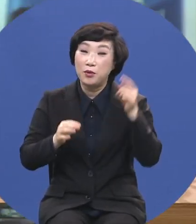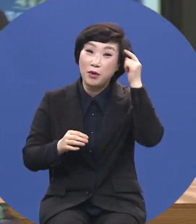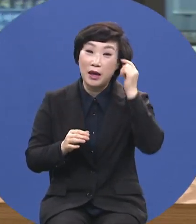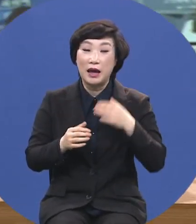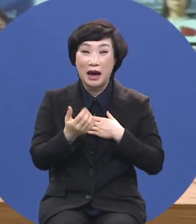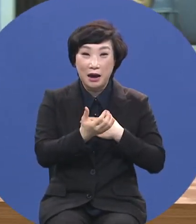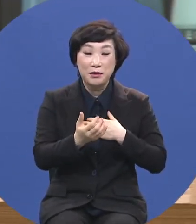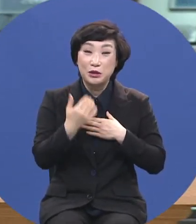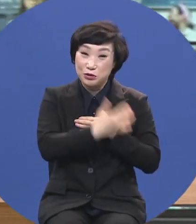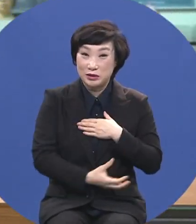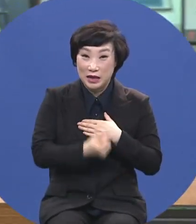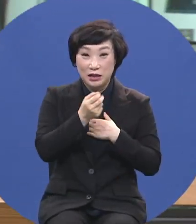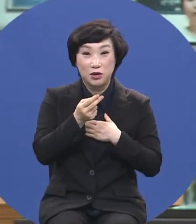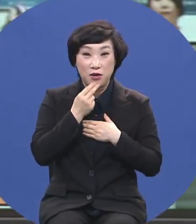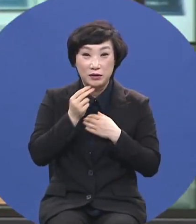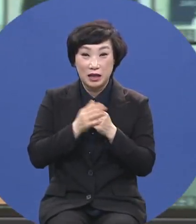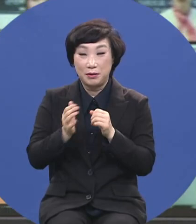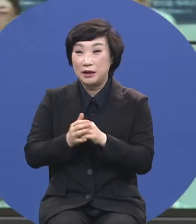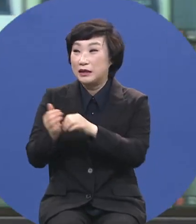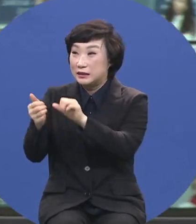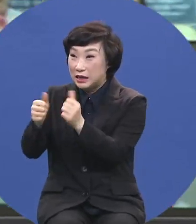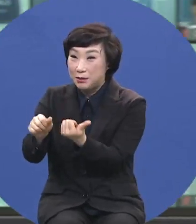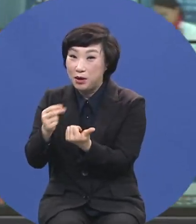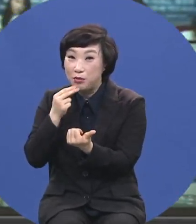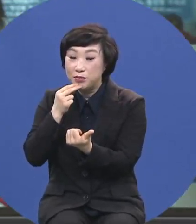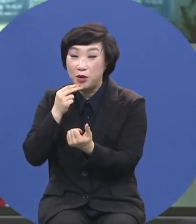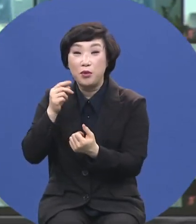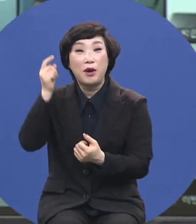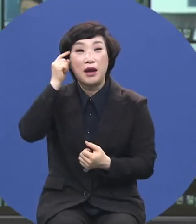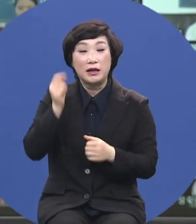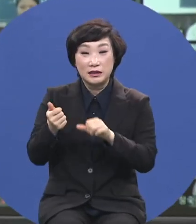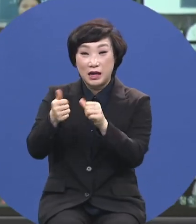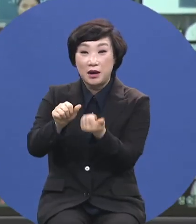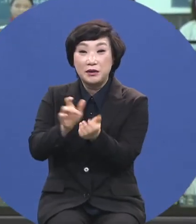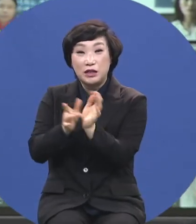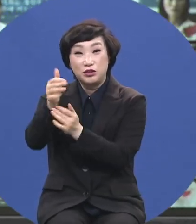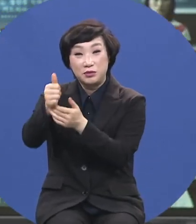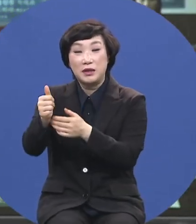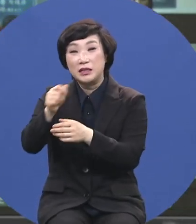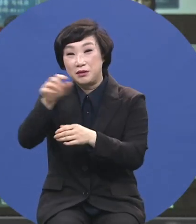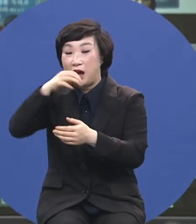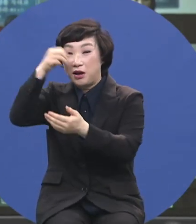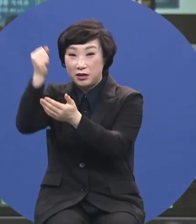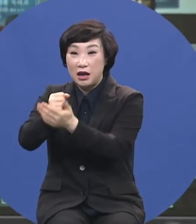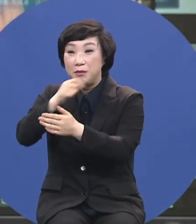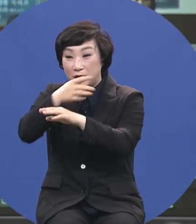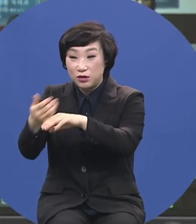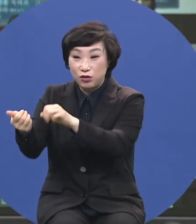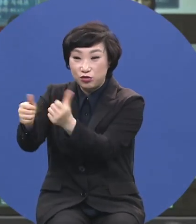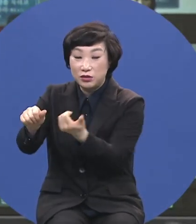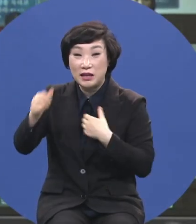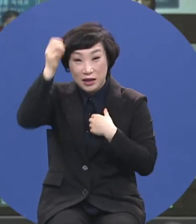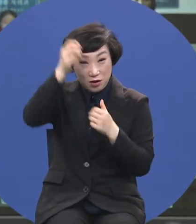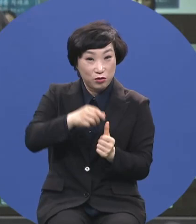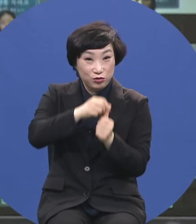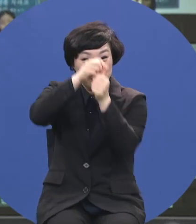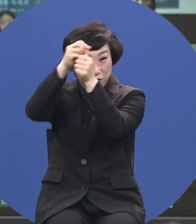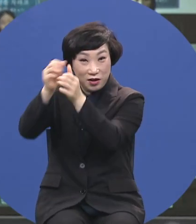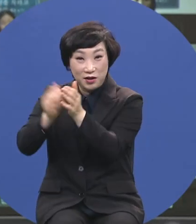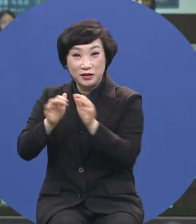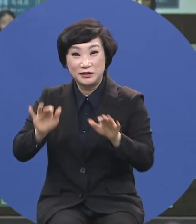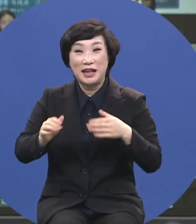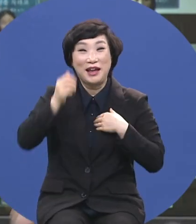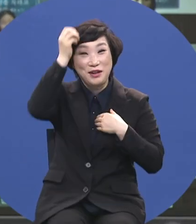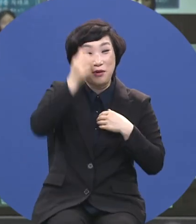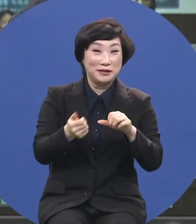없어. 사망이 없어. 사망은 예수께서 피 흘리시고 내 영혼을 살린 이상 영혼의 사망도